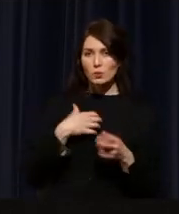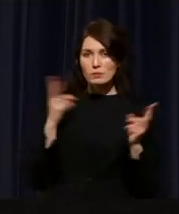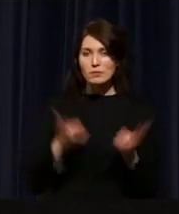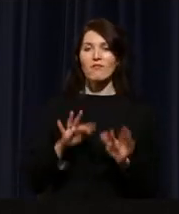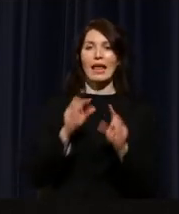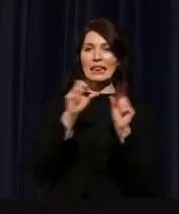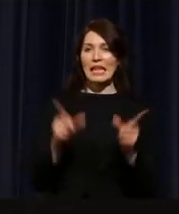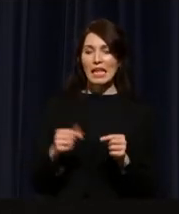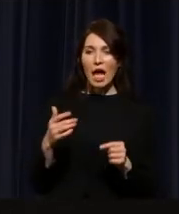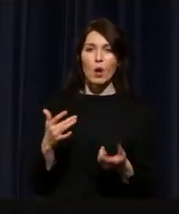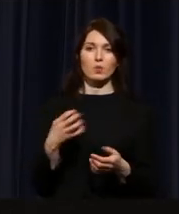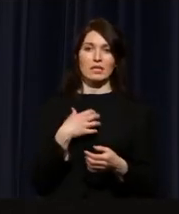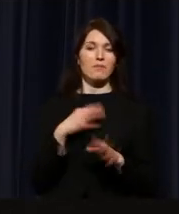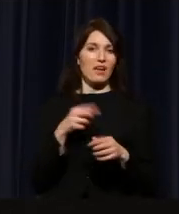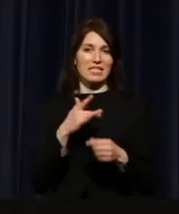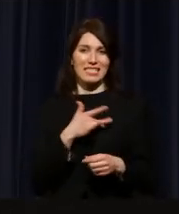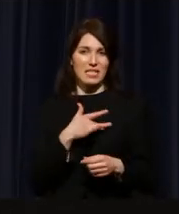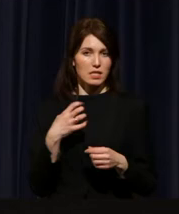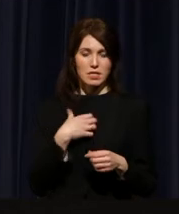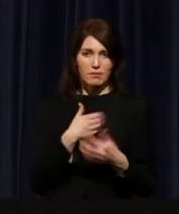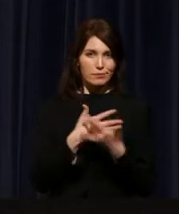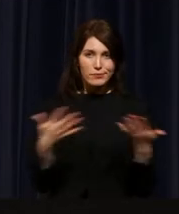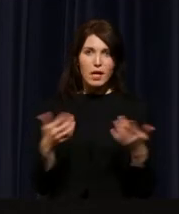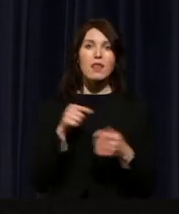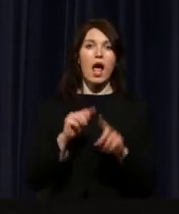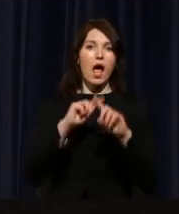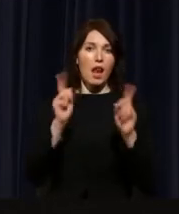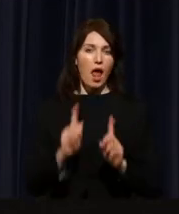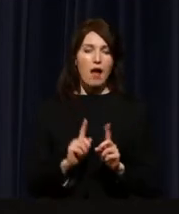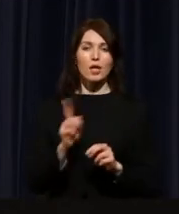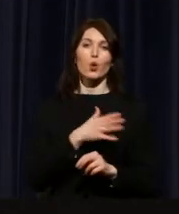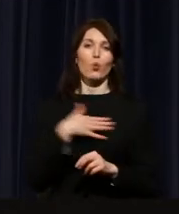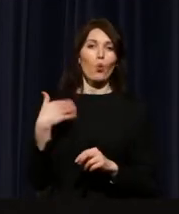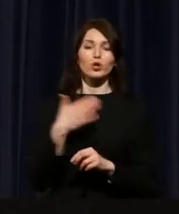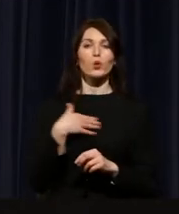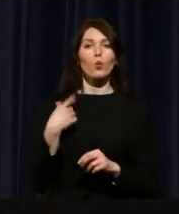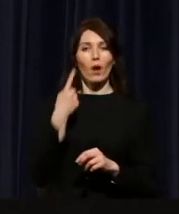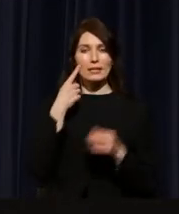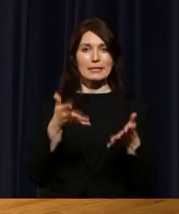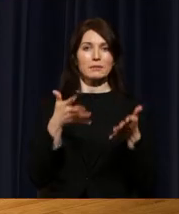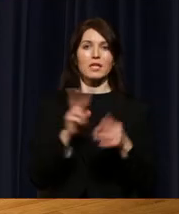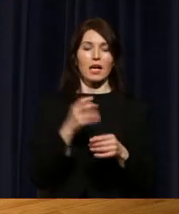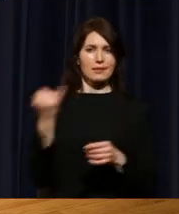nieru patoloģija, sirds patoloģija, un šādas lietas ir ļoti, ļoti tādas spilgtas, kas